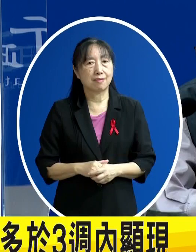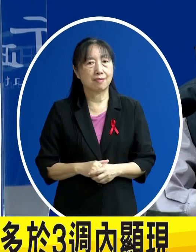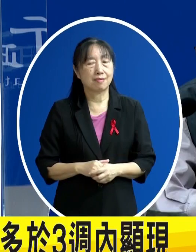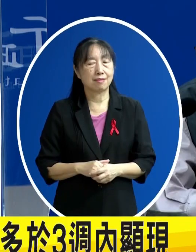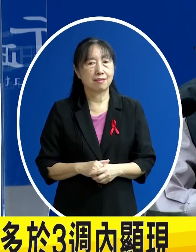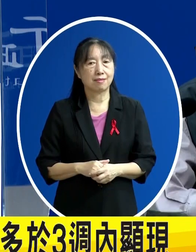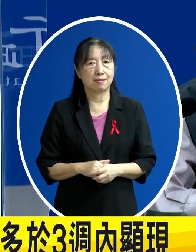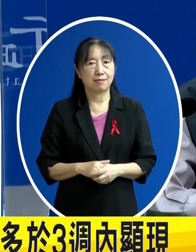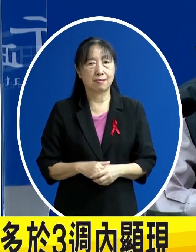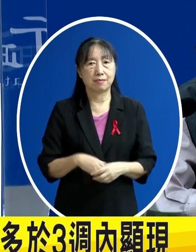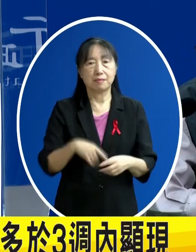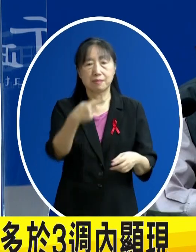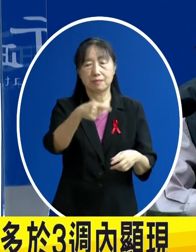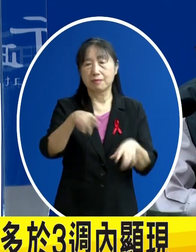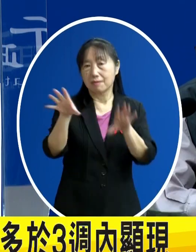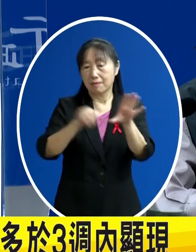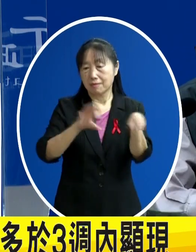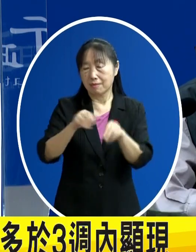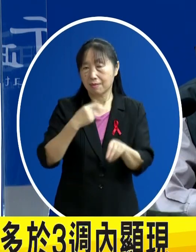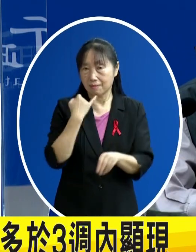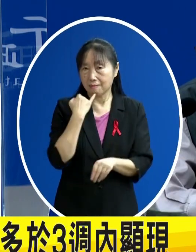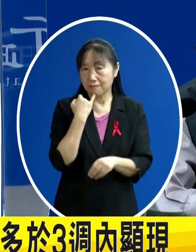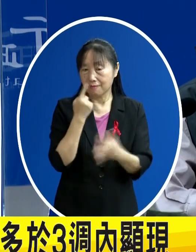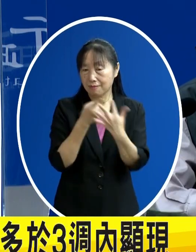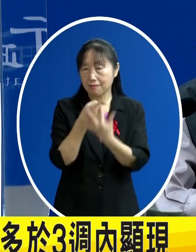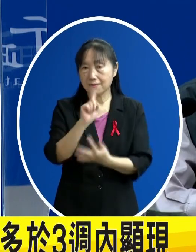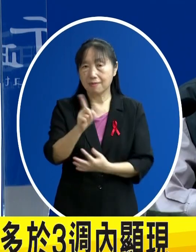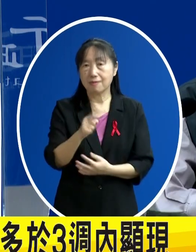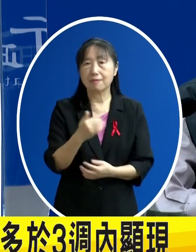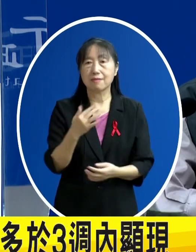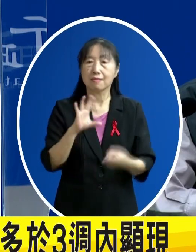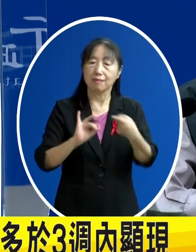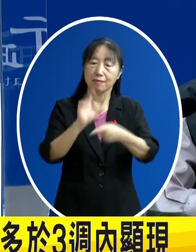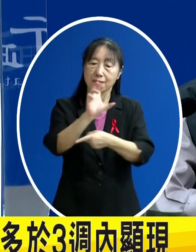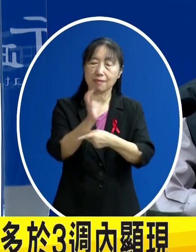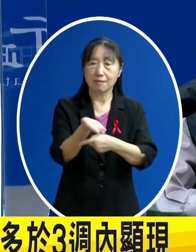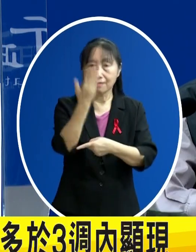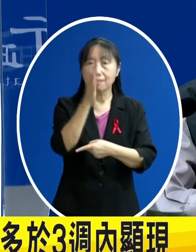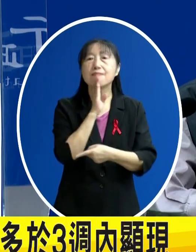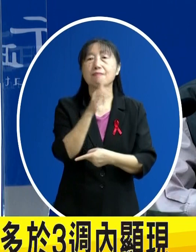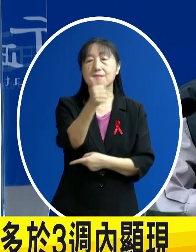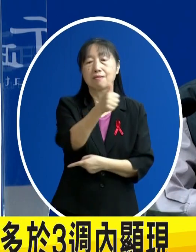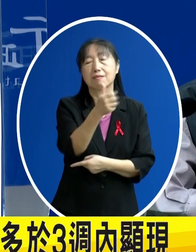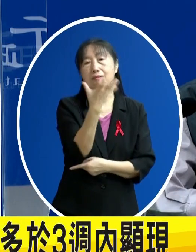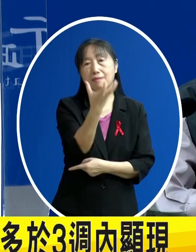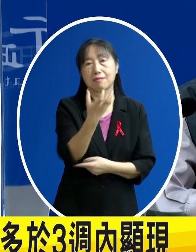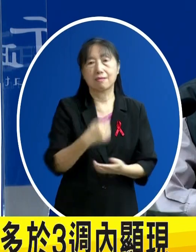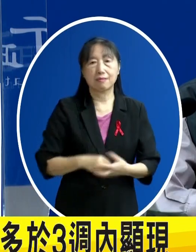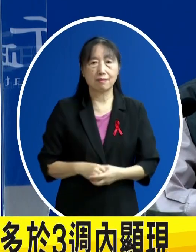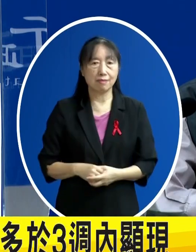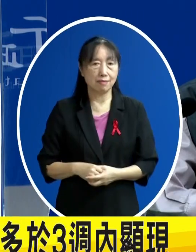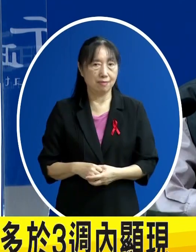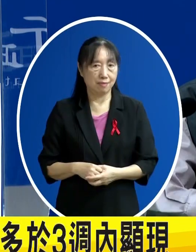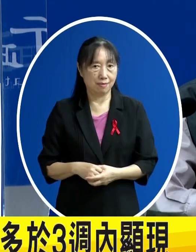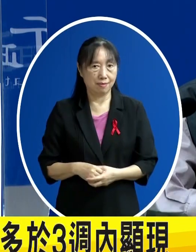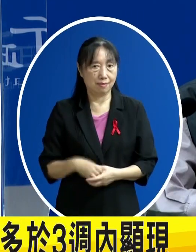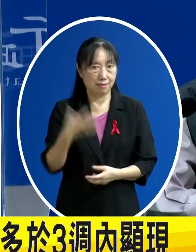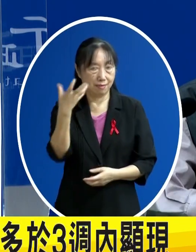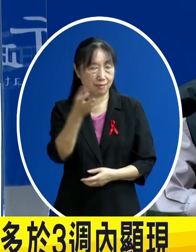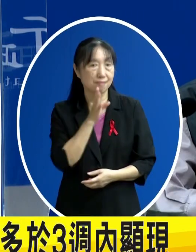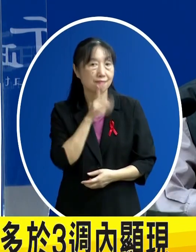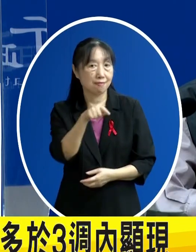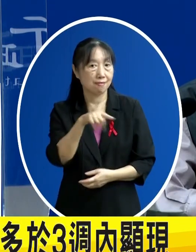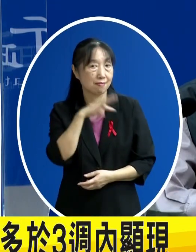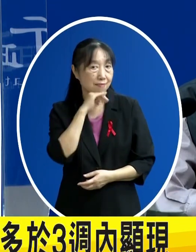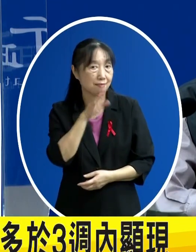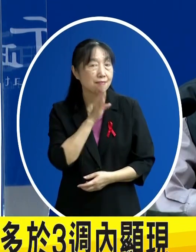过从各国的数字可以看出来，就是80%以上呢都是以男性居多。那大多数的年